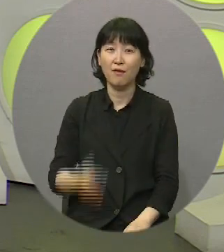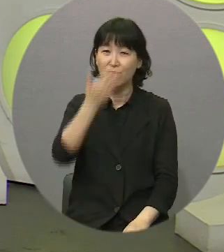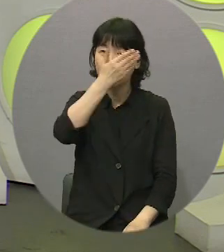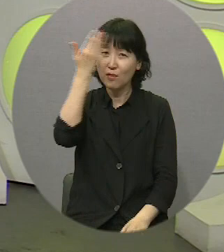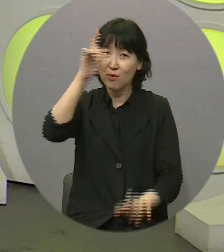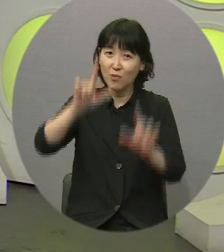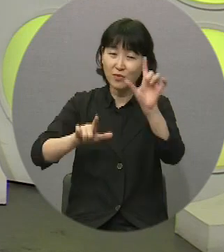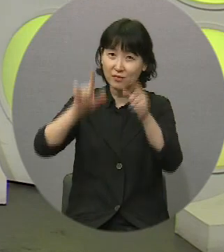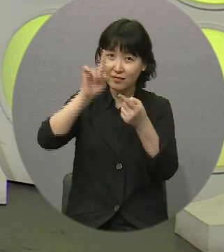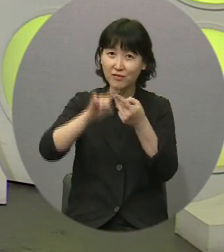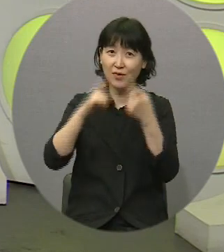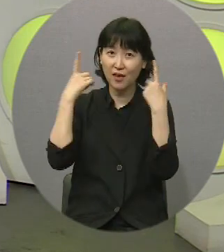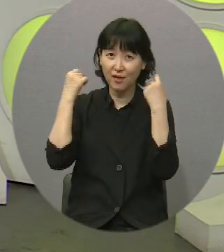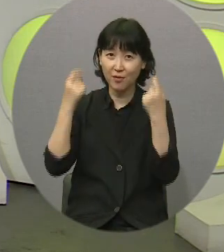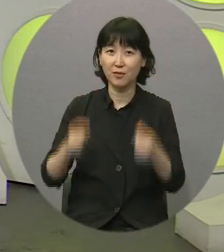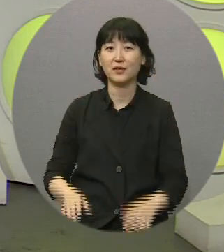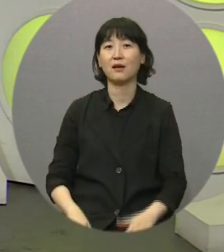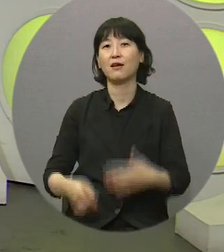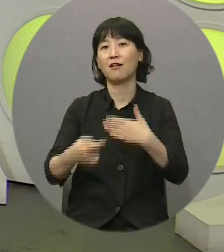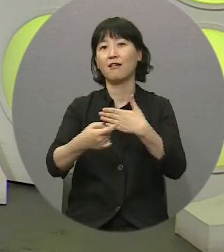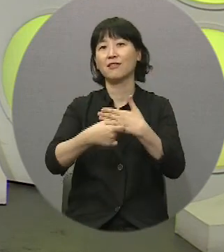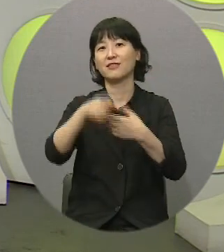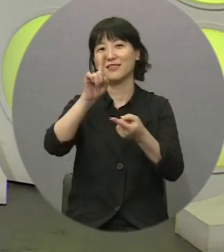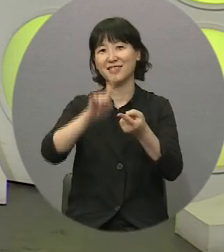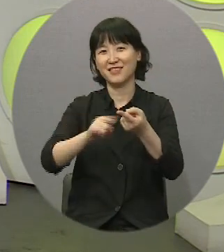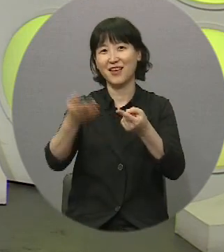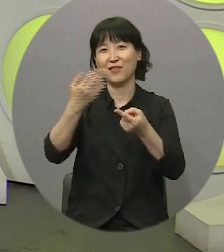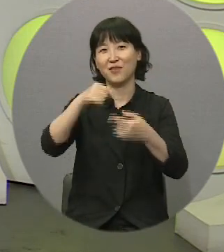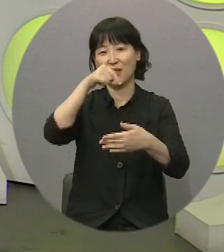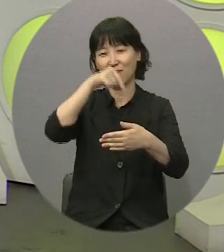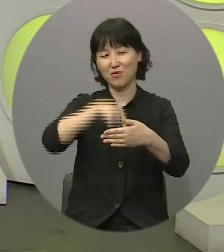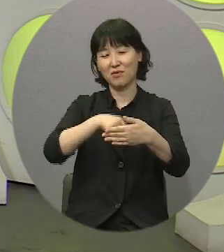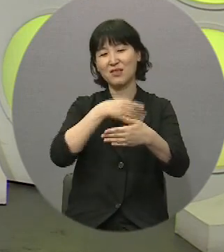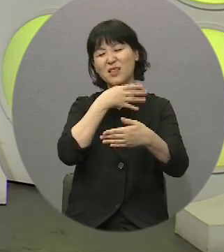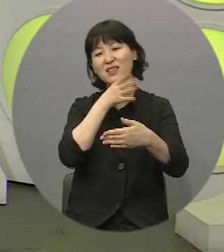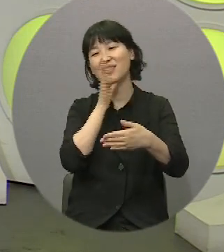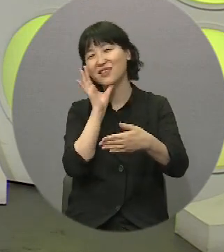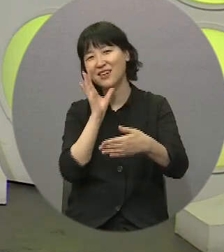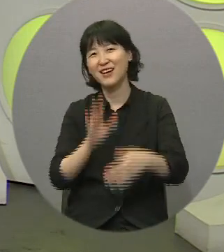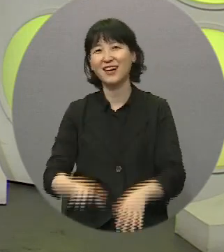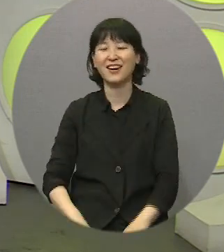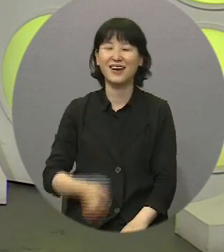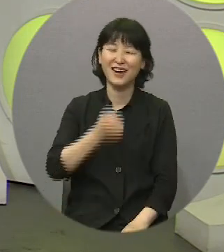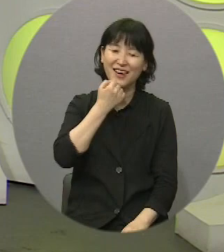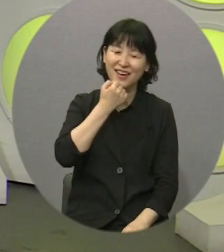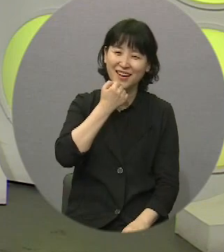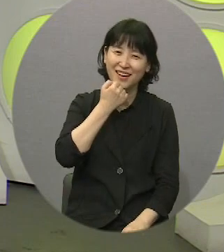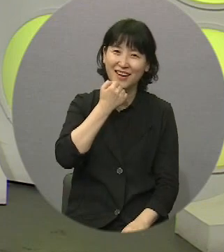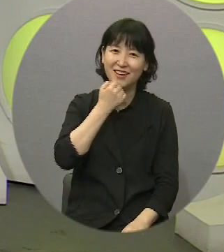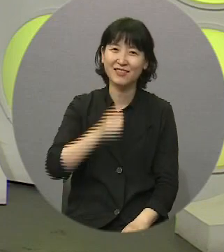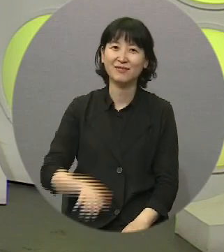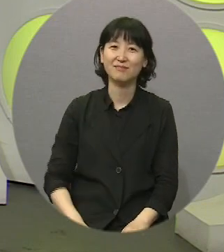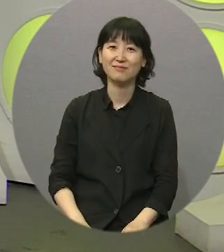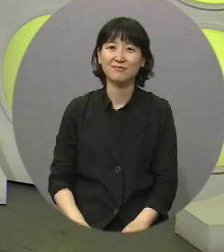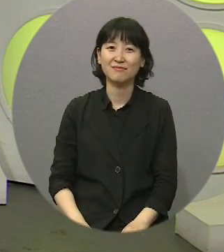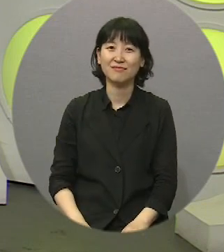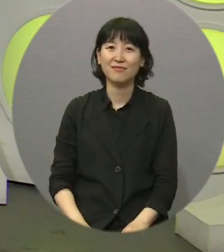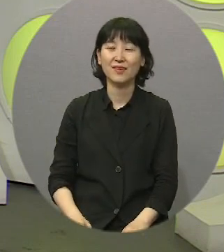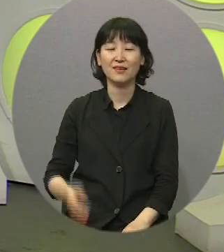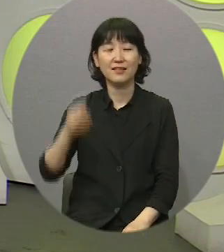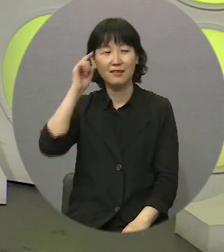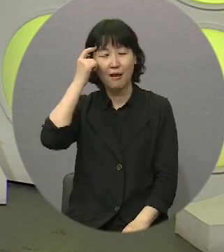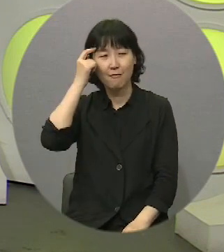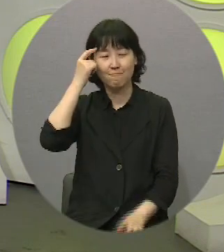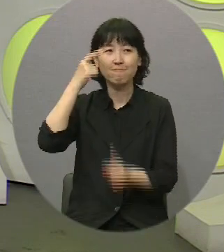네, 겉은 그대로일지언정 네. 속안은 다 굶어 터졌었는데 어쨌든 저는 좀 이렇게